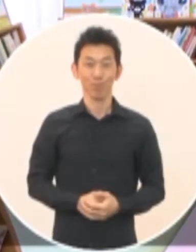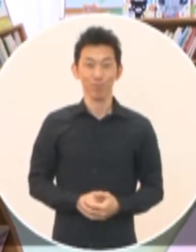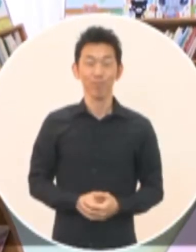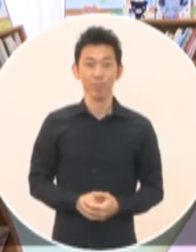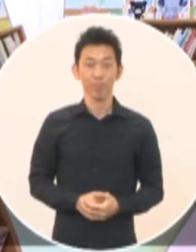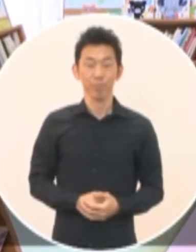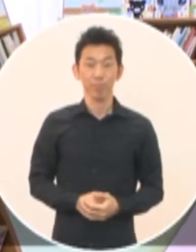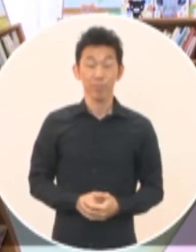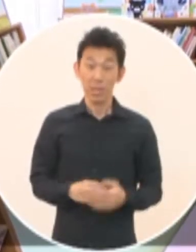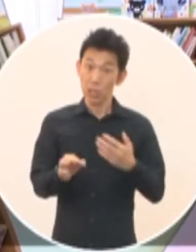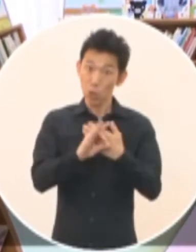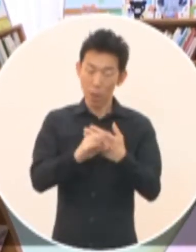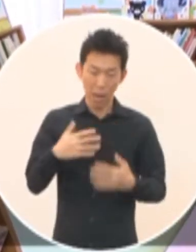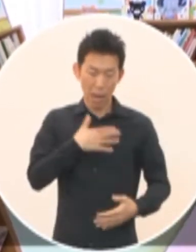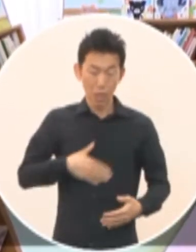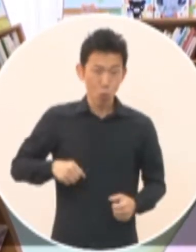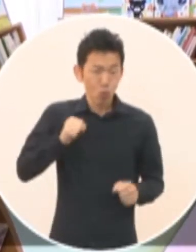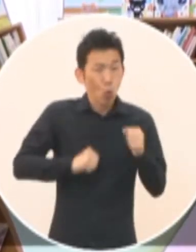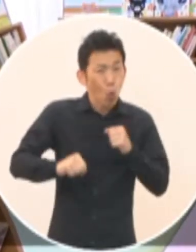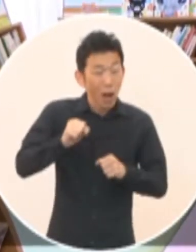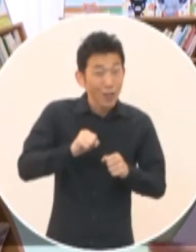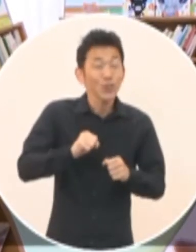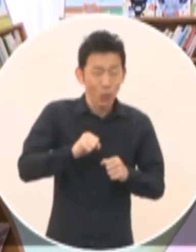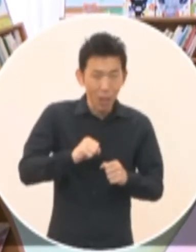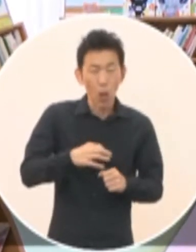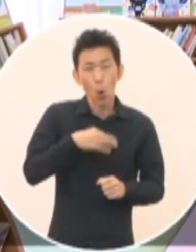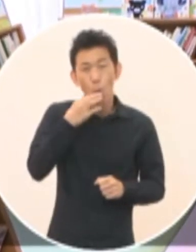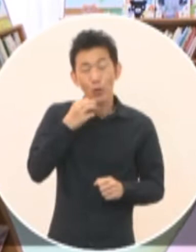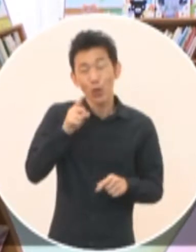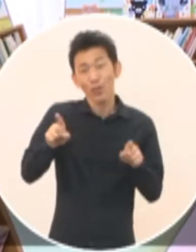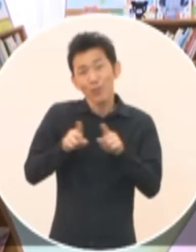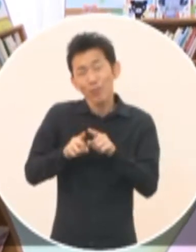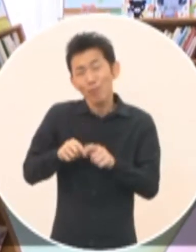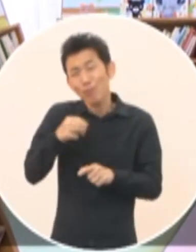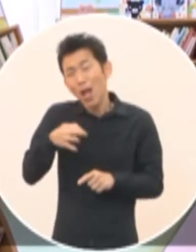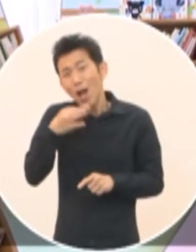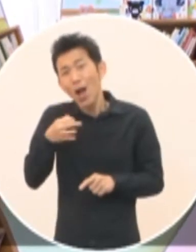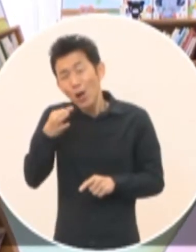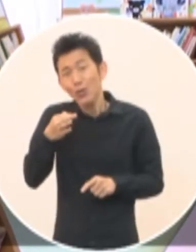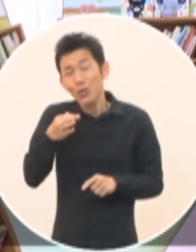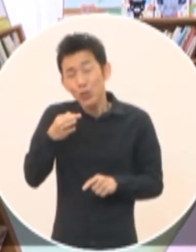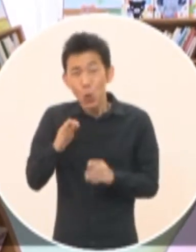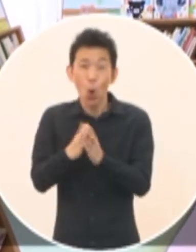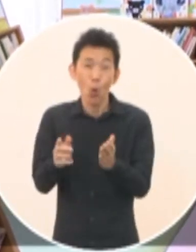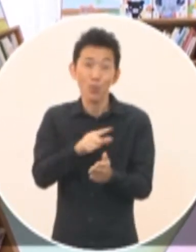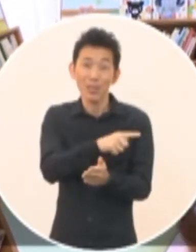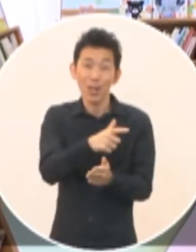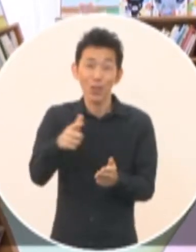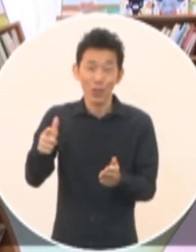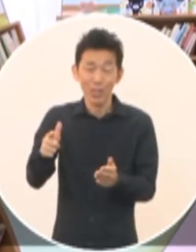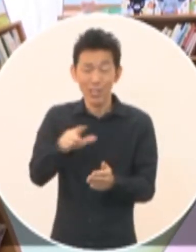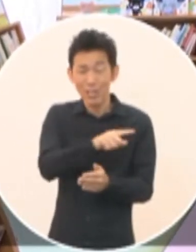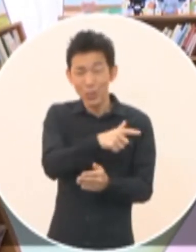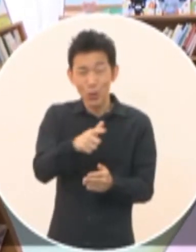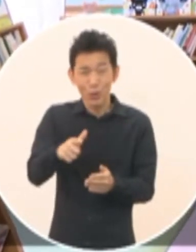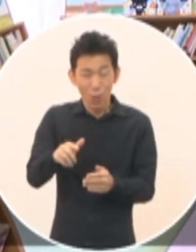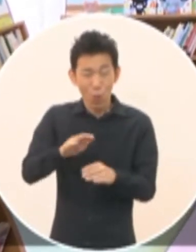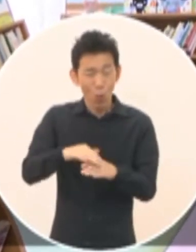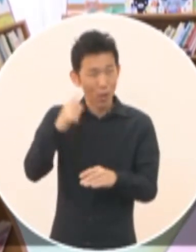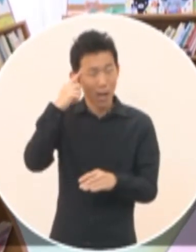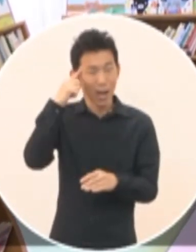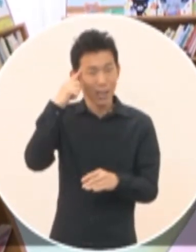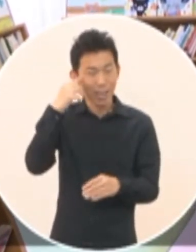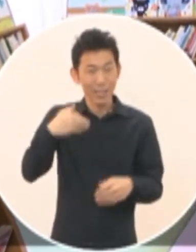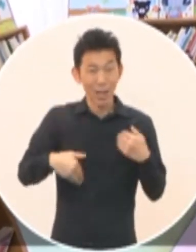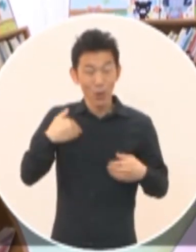体を動かす本であったり、それから声を一緒に本と一緒に出して読んでいただく本だと、いろんな角度から飽きの来ないように本